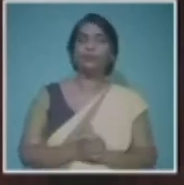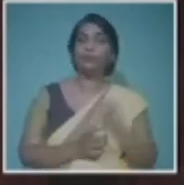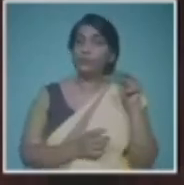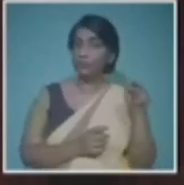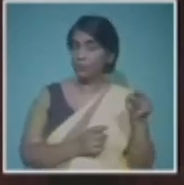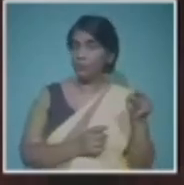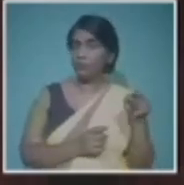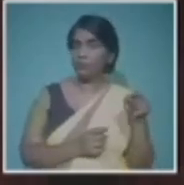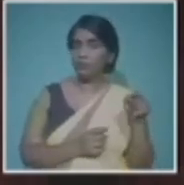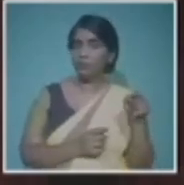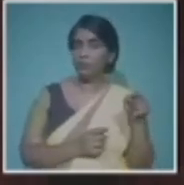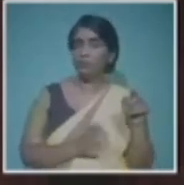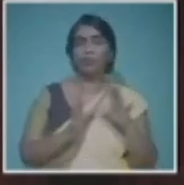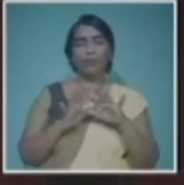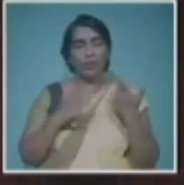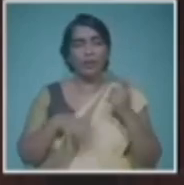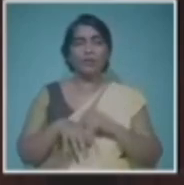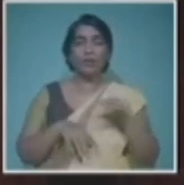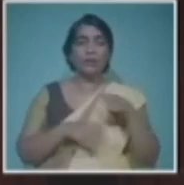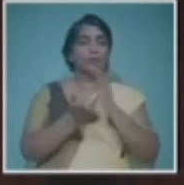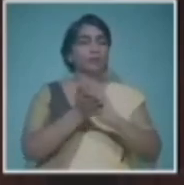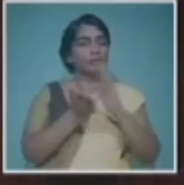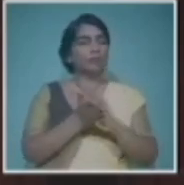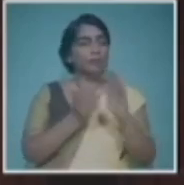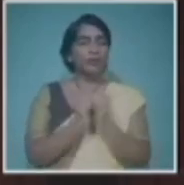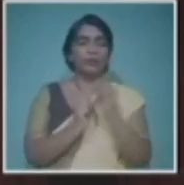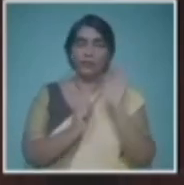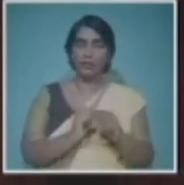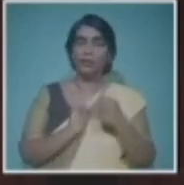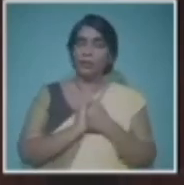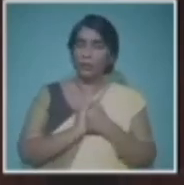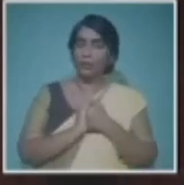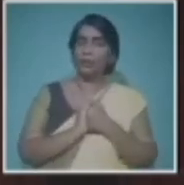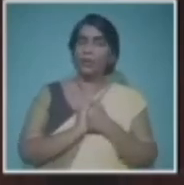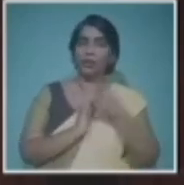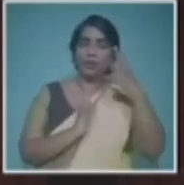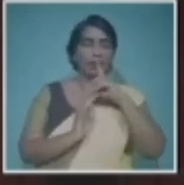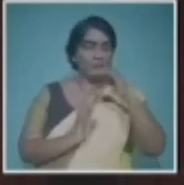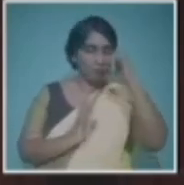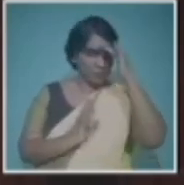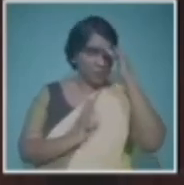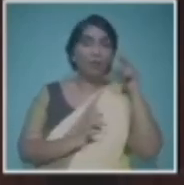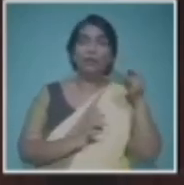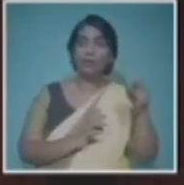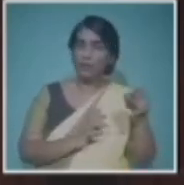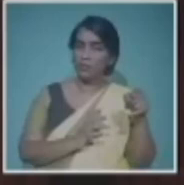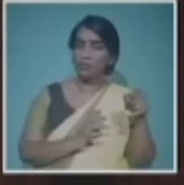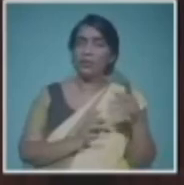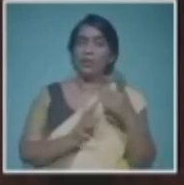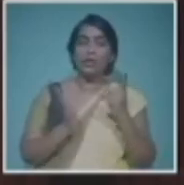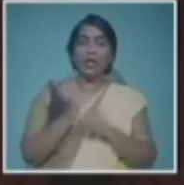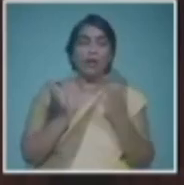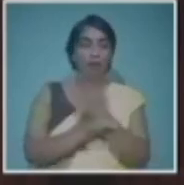ඔහු කොයි වෙලාවෙ සමාජ සේවය වෙනුවෙන්ම කටයුතු කරේ ගරු බෝලාසනාරූඪ නියෝජ කතානායකතුමනි ඔහු සිංහ